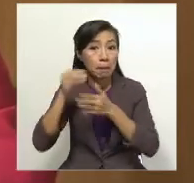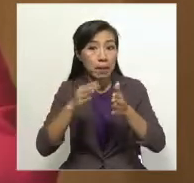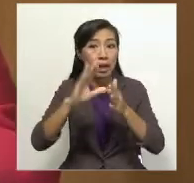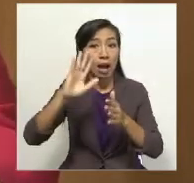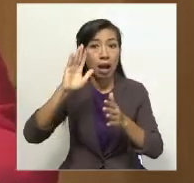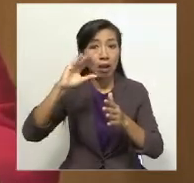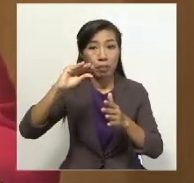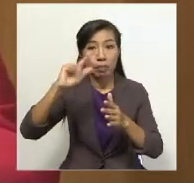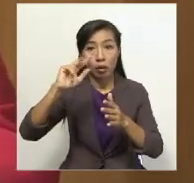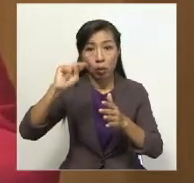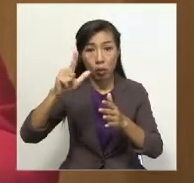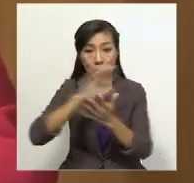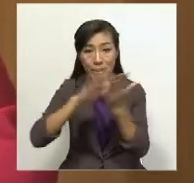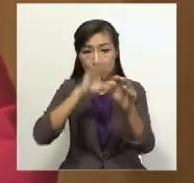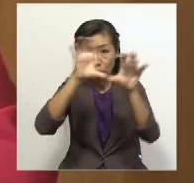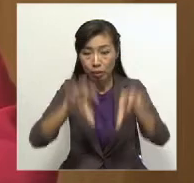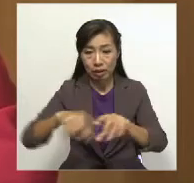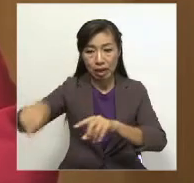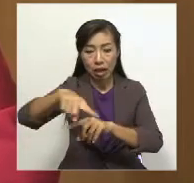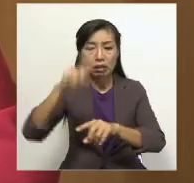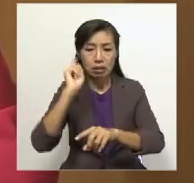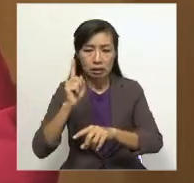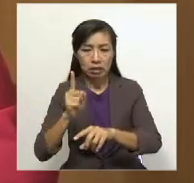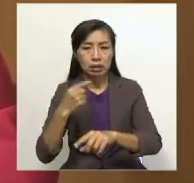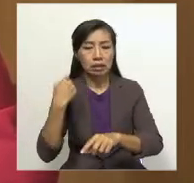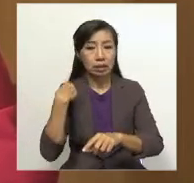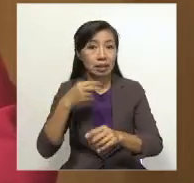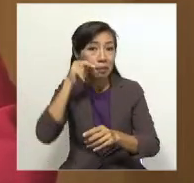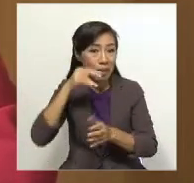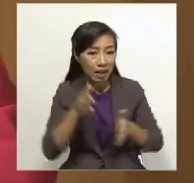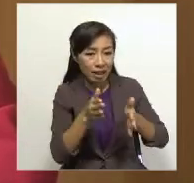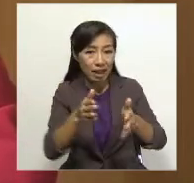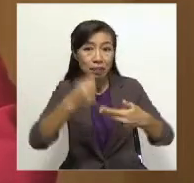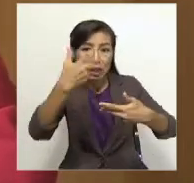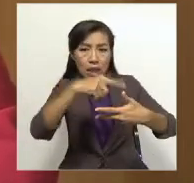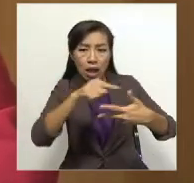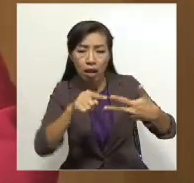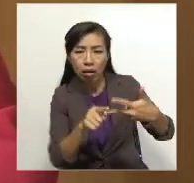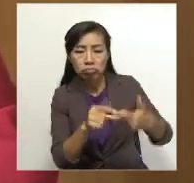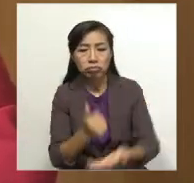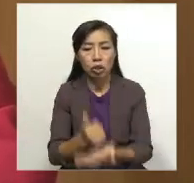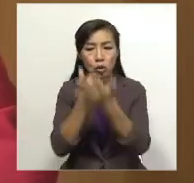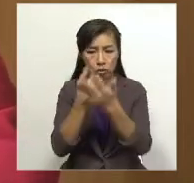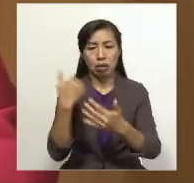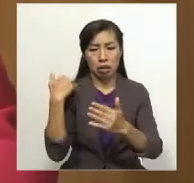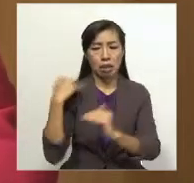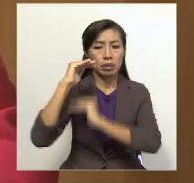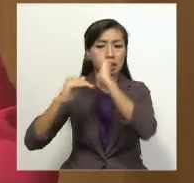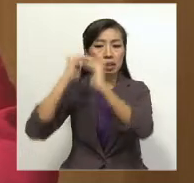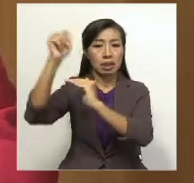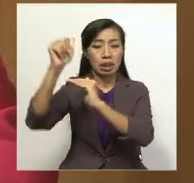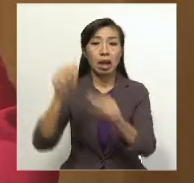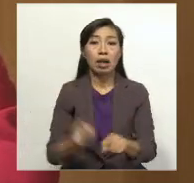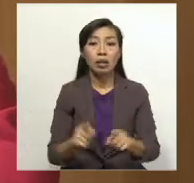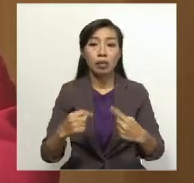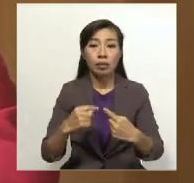ญก็คือไตรมหานาทีทั้ง3สายก็เป็นสายแม่น้ำที่ทำให้เกิดความเจริญรุ่งเรืองนะคะโดยเฉพาะประเทศ